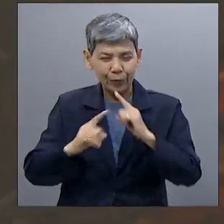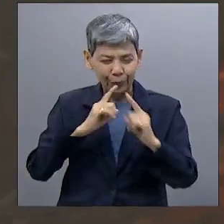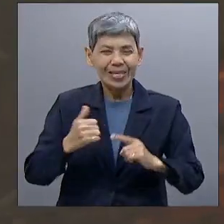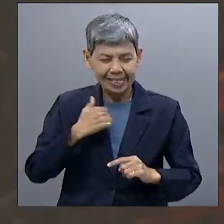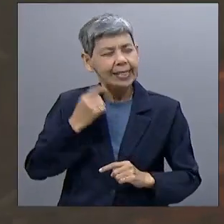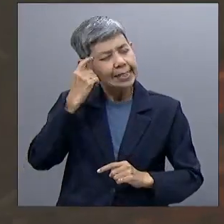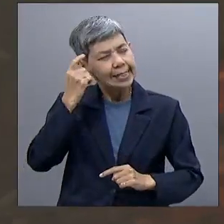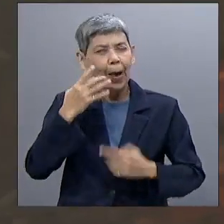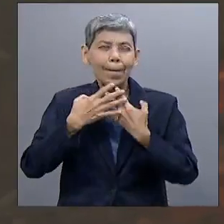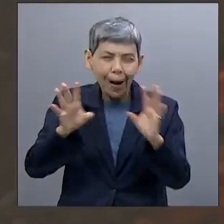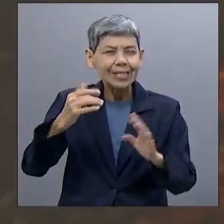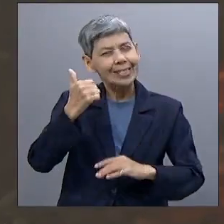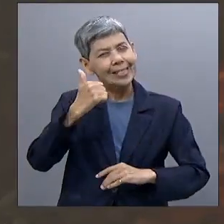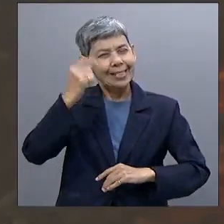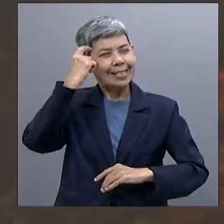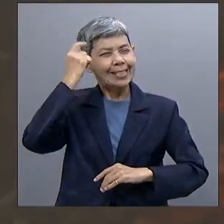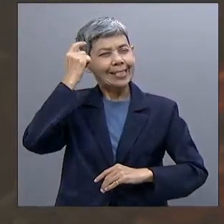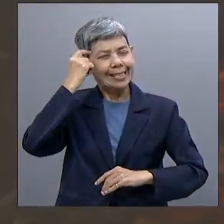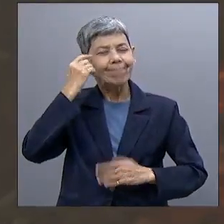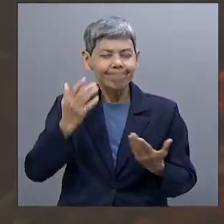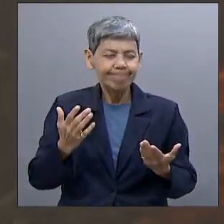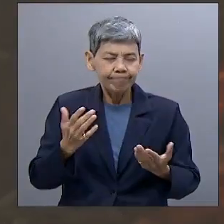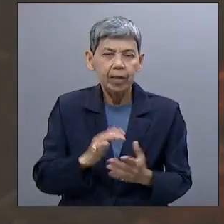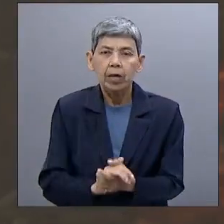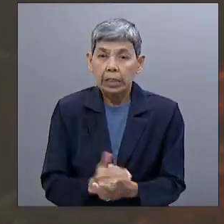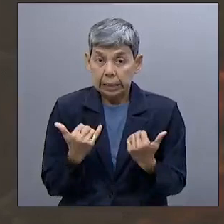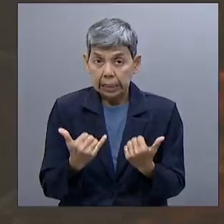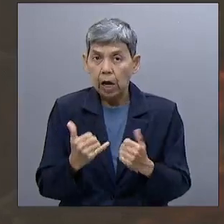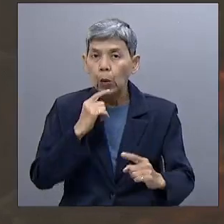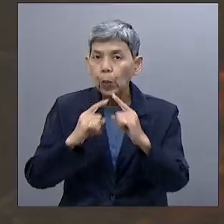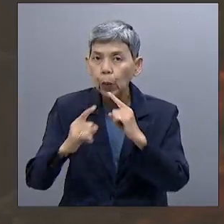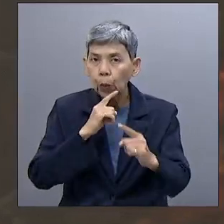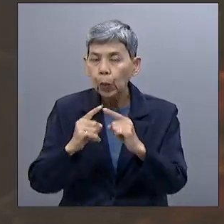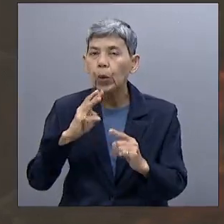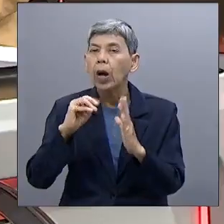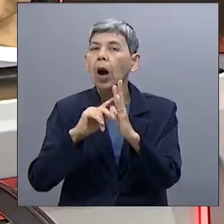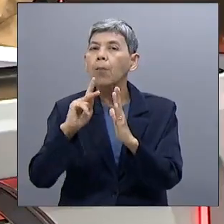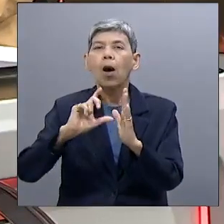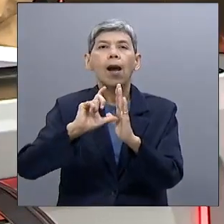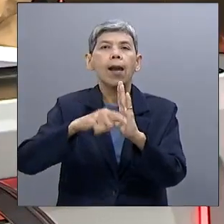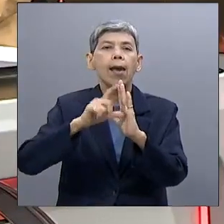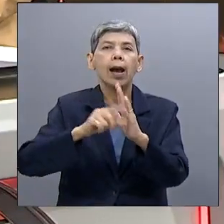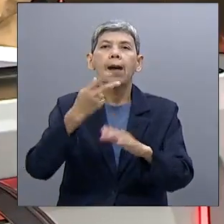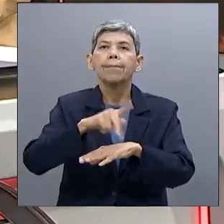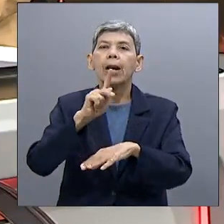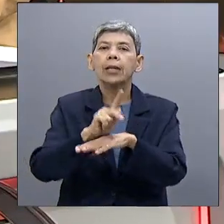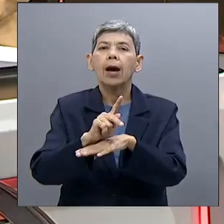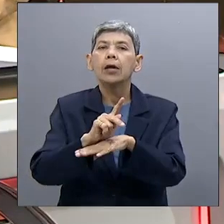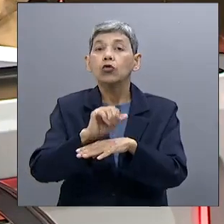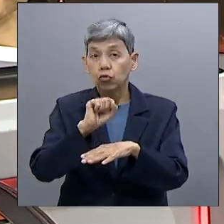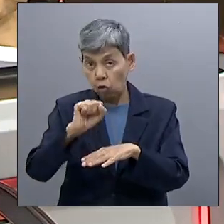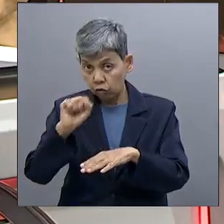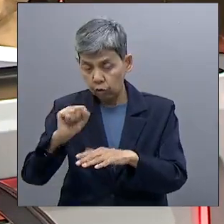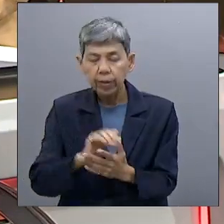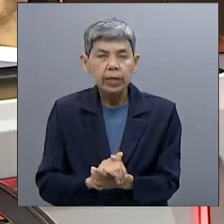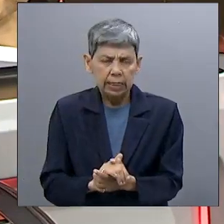าอาจจะได้รับสัญญาณที่ดีในช่วง2วันนี้ค่ะช่วงนี้เราจะคุยกับคุณมุกสุไลมานเลขานุการประธานสภาผู้แทนราษฎร